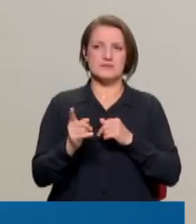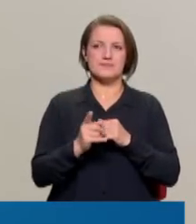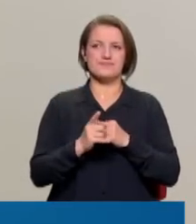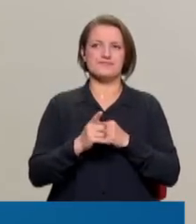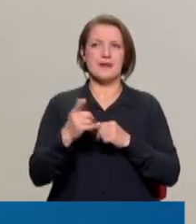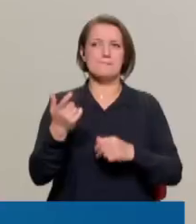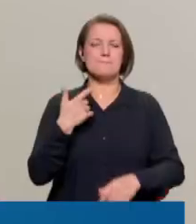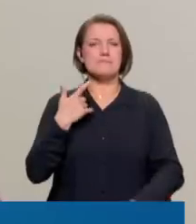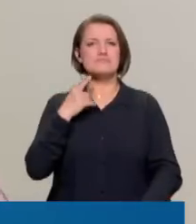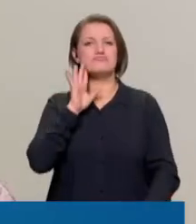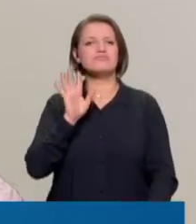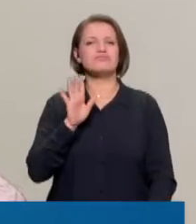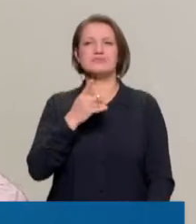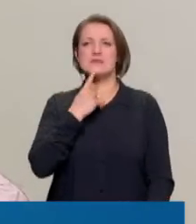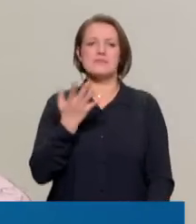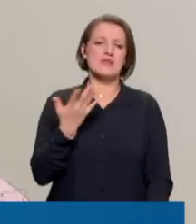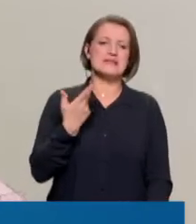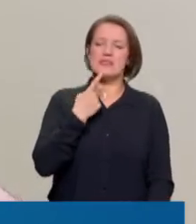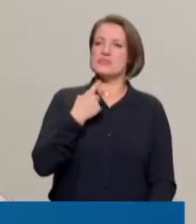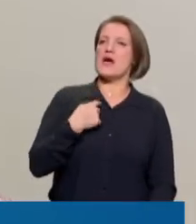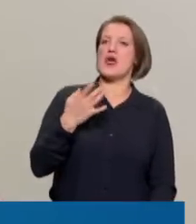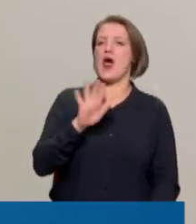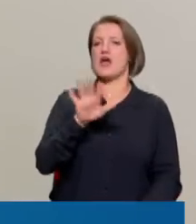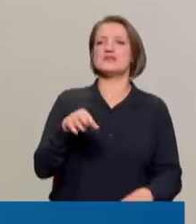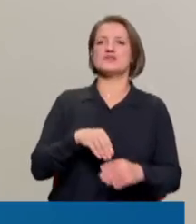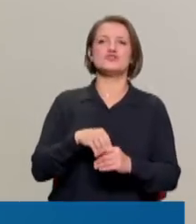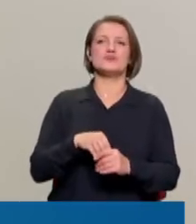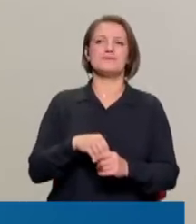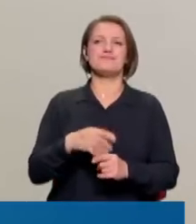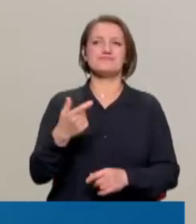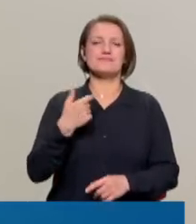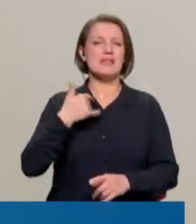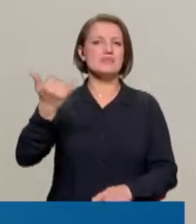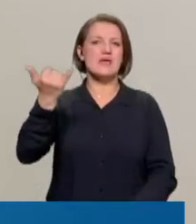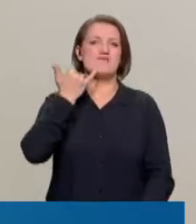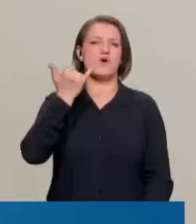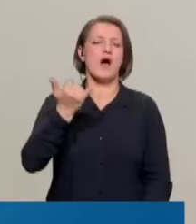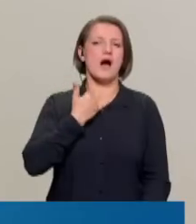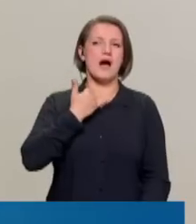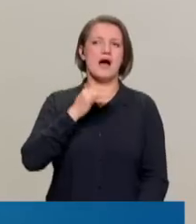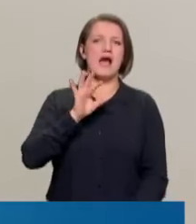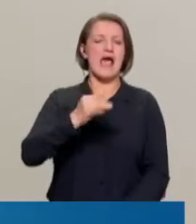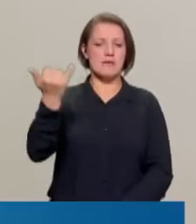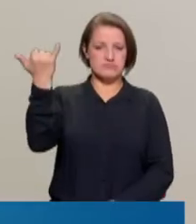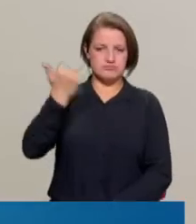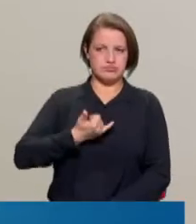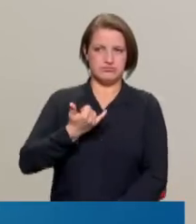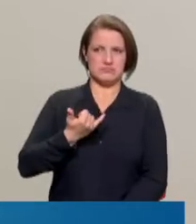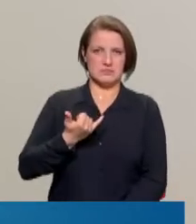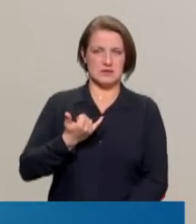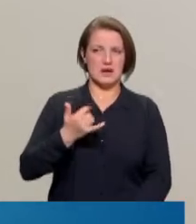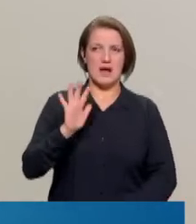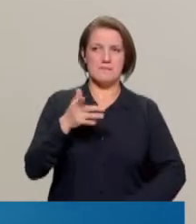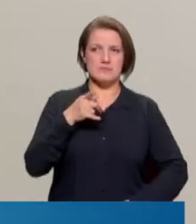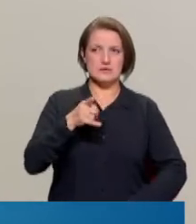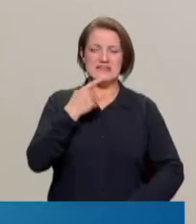bana Gamsız demiş nasıl böyle Gamsız der herkesin içerisinde diye beni de telefonla aradı hem hakaret etti hem de şey